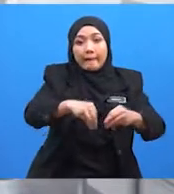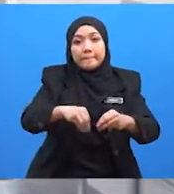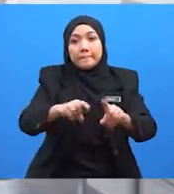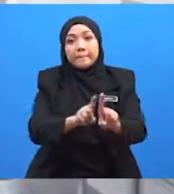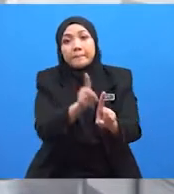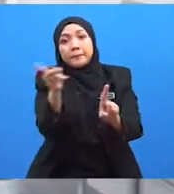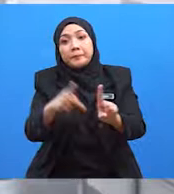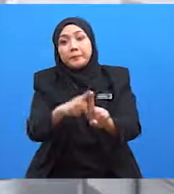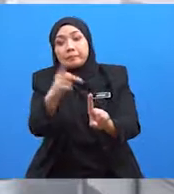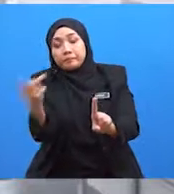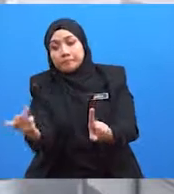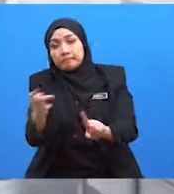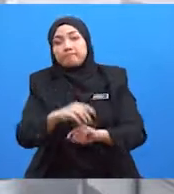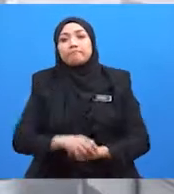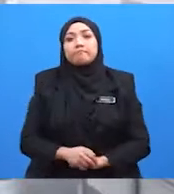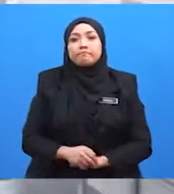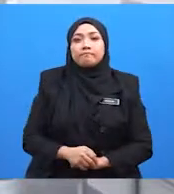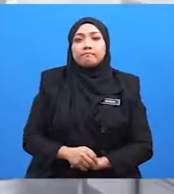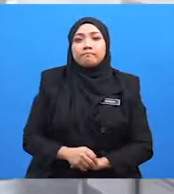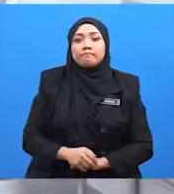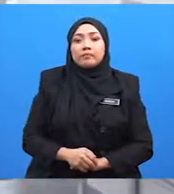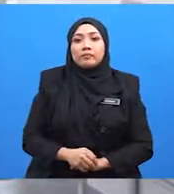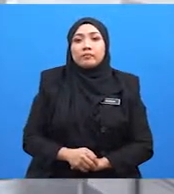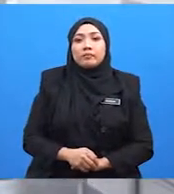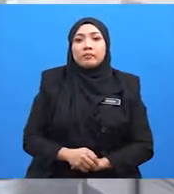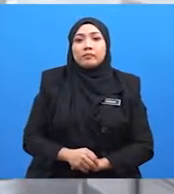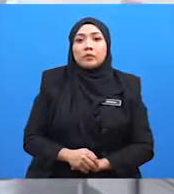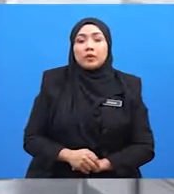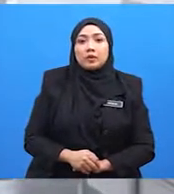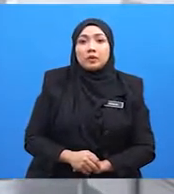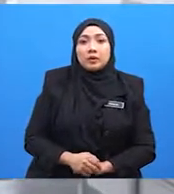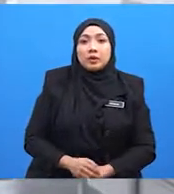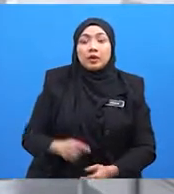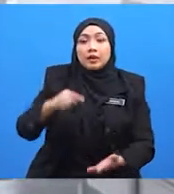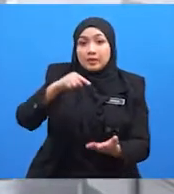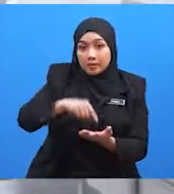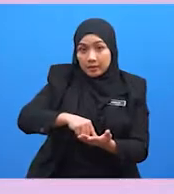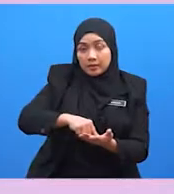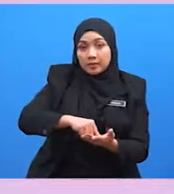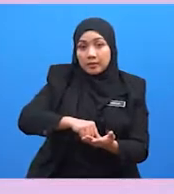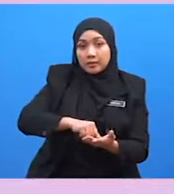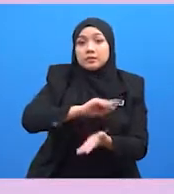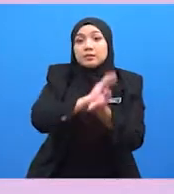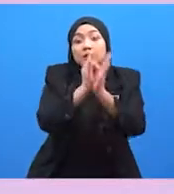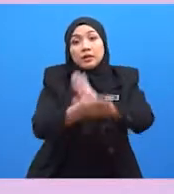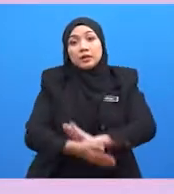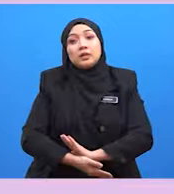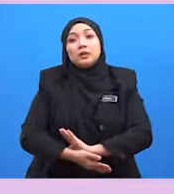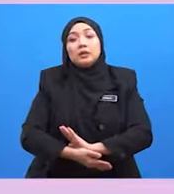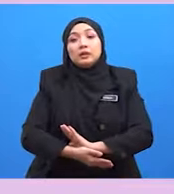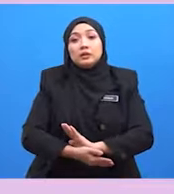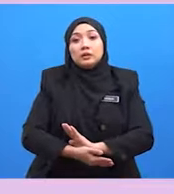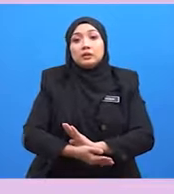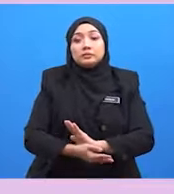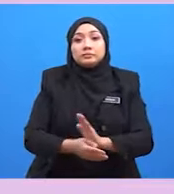Pengangguran teknologi boleh berlaku disebabkan oleh sektor